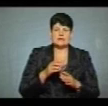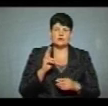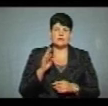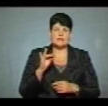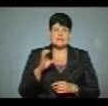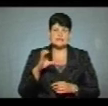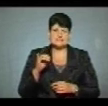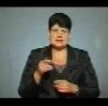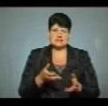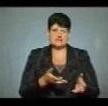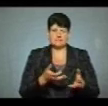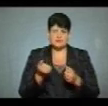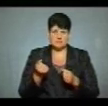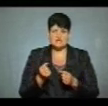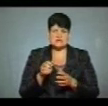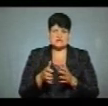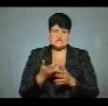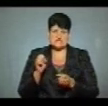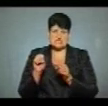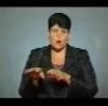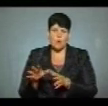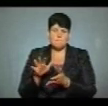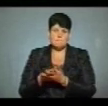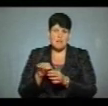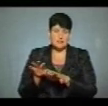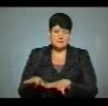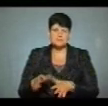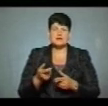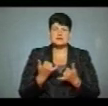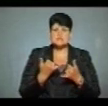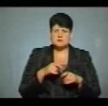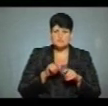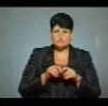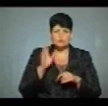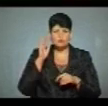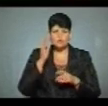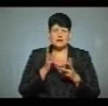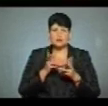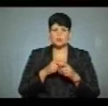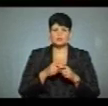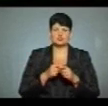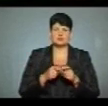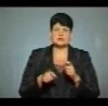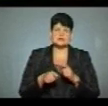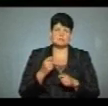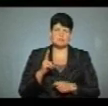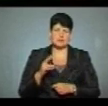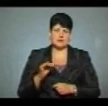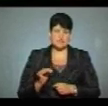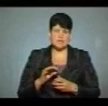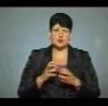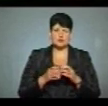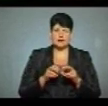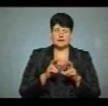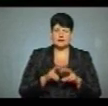виловили з річки та закопали. Зараз працівники Держекоінспекції області досліджують воду та вираховують збитки. Результати аналізів